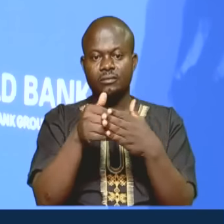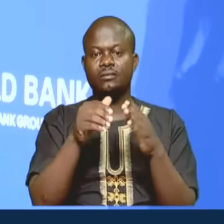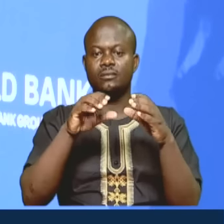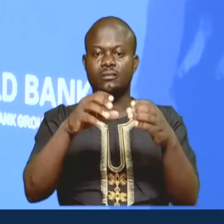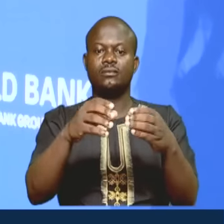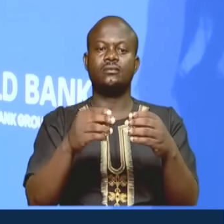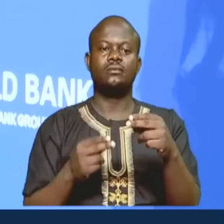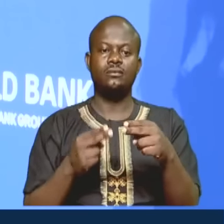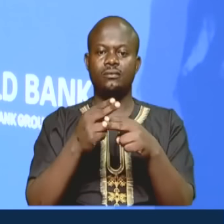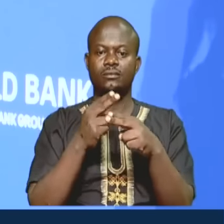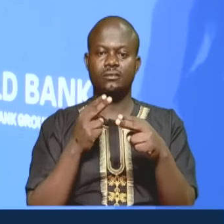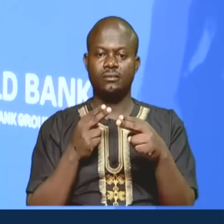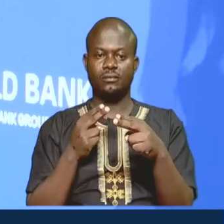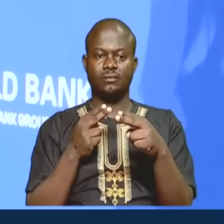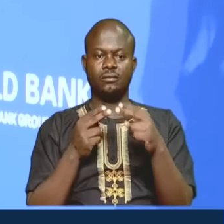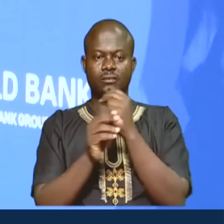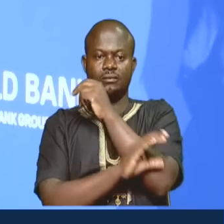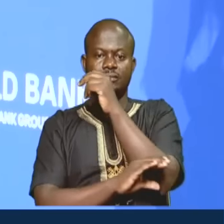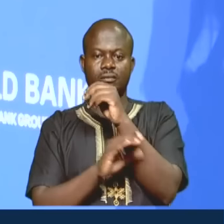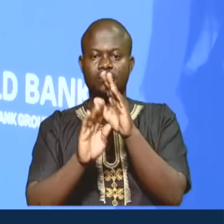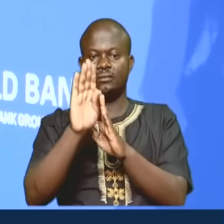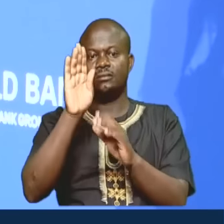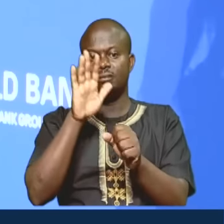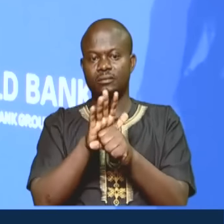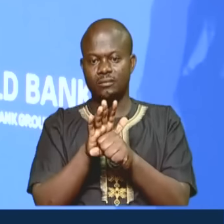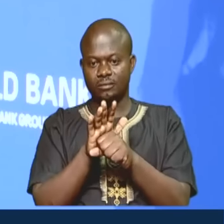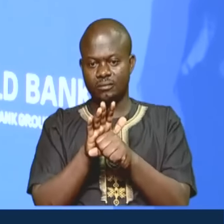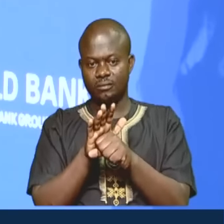twita cy'ibihugu biteye imbere cyane